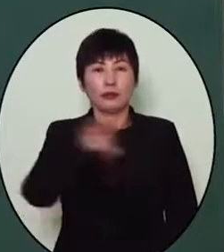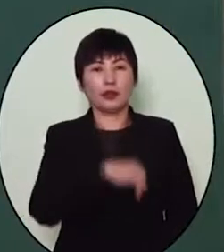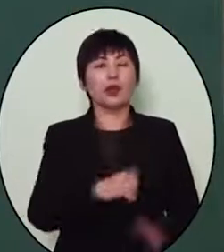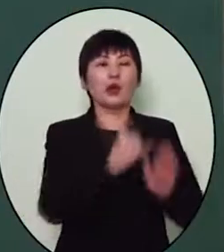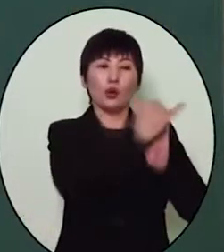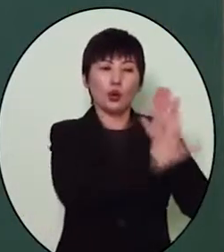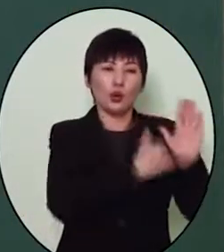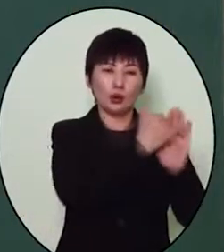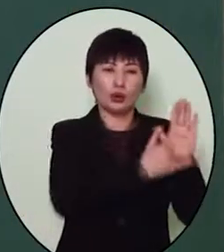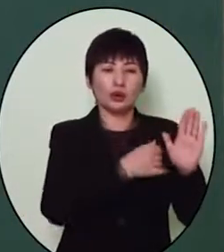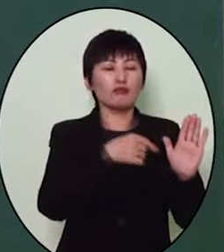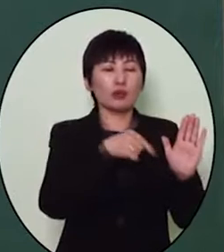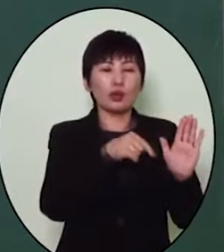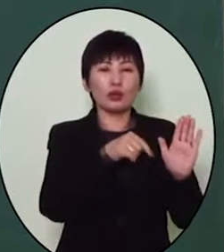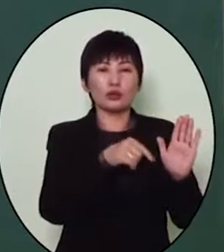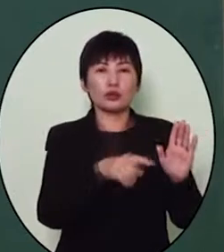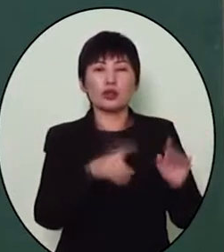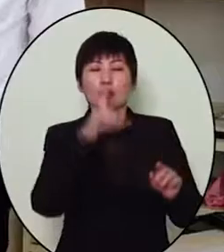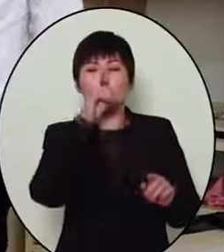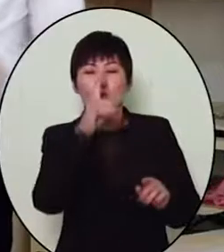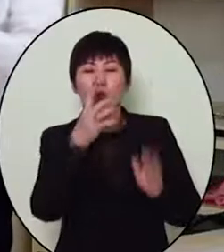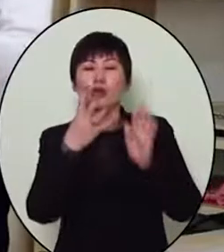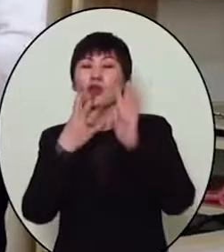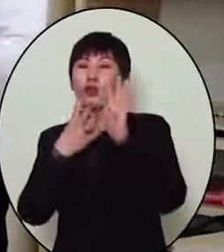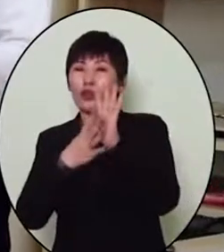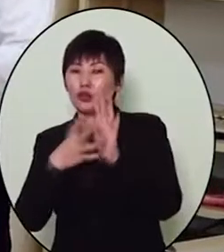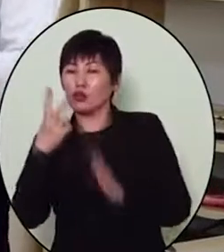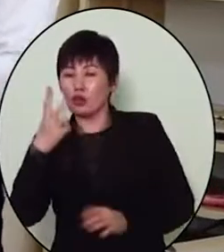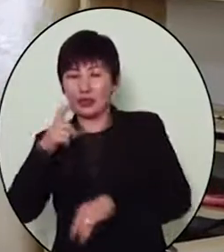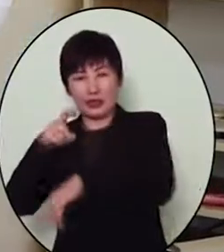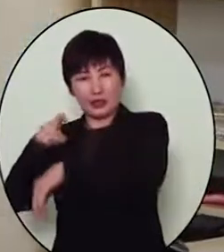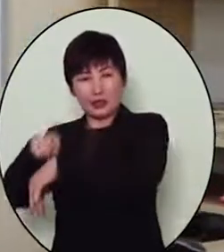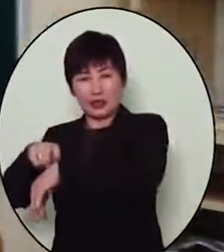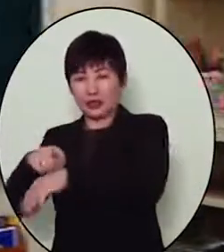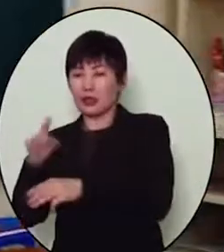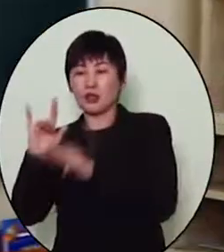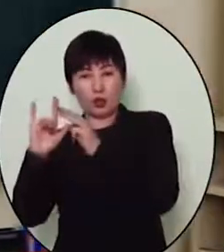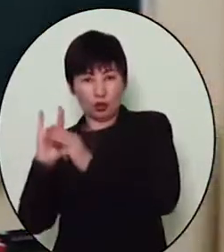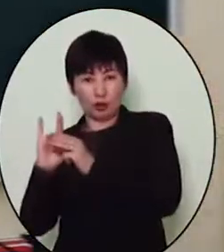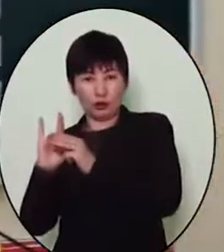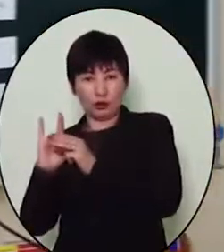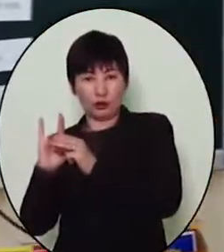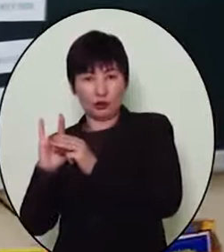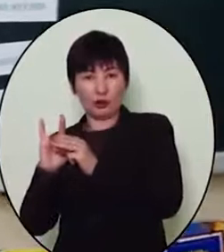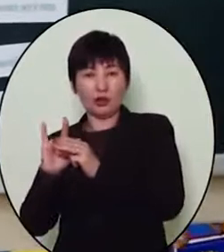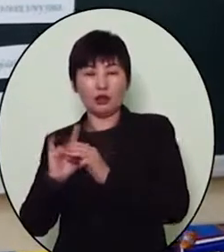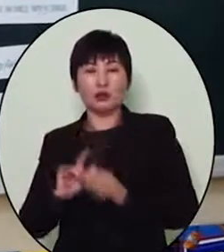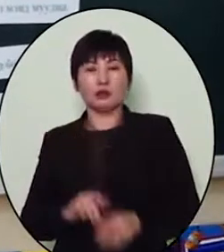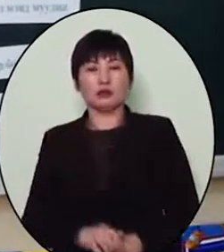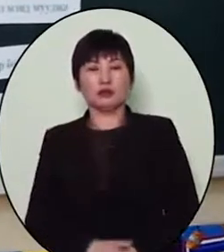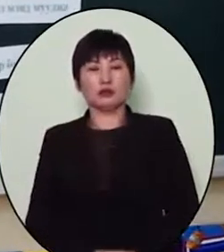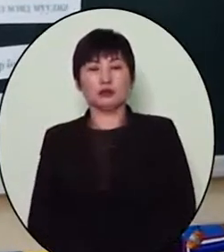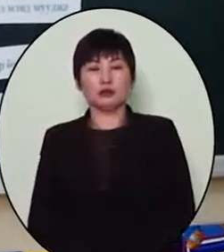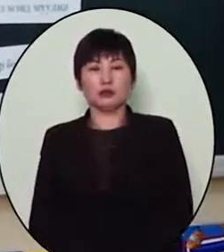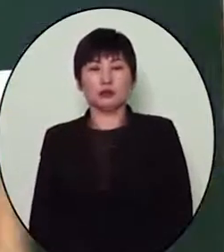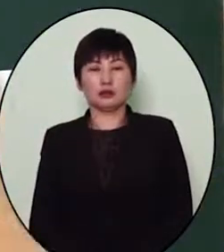Бид улиралд ойролцоогоор 192 цаг суудаг гэж багш нь тооцож